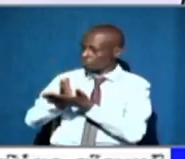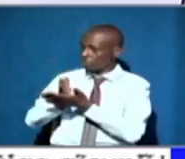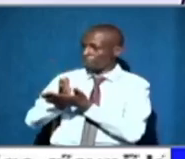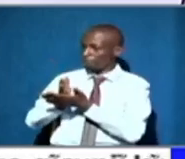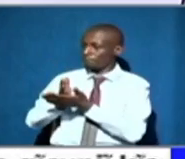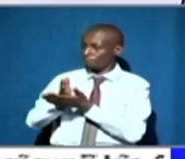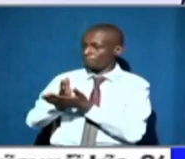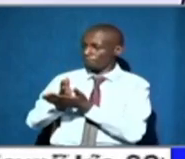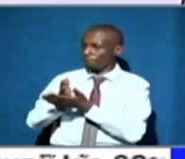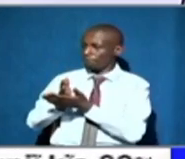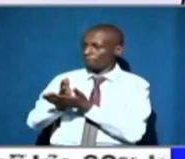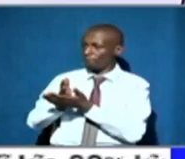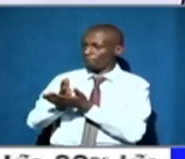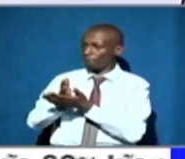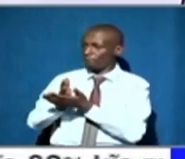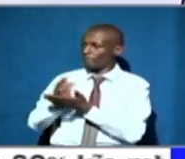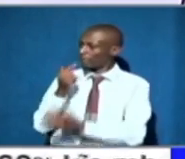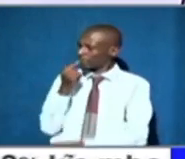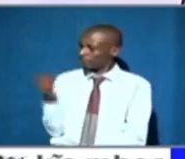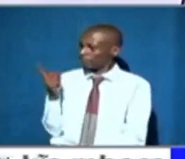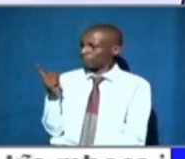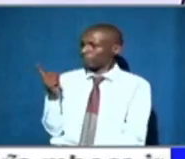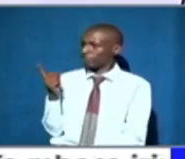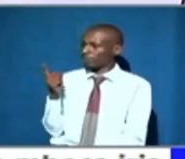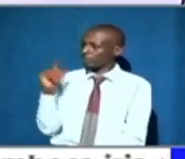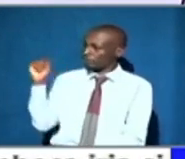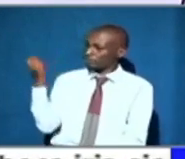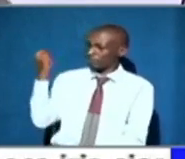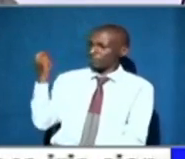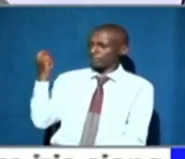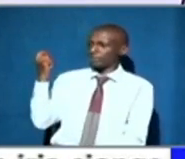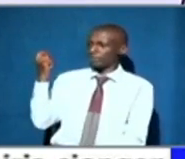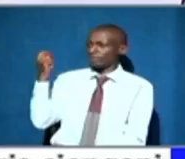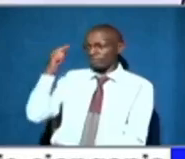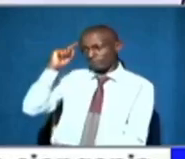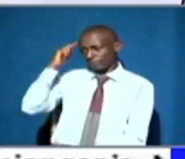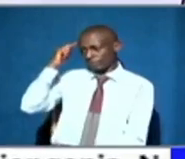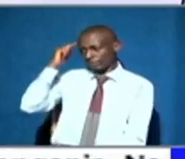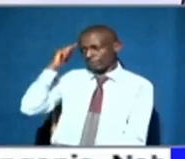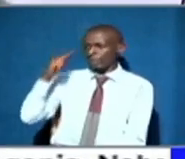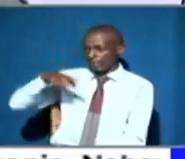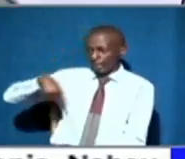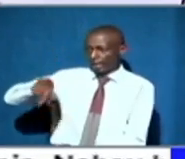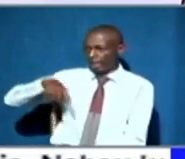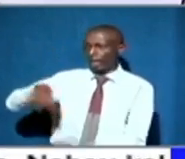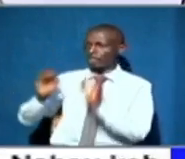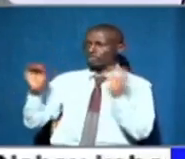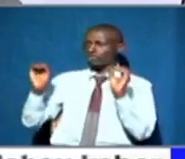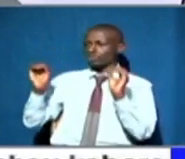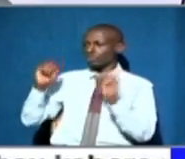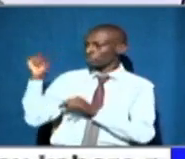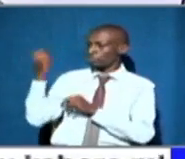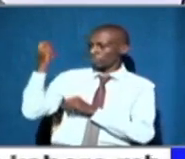magukira makoya kiara makauga mutongoria wa bururi ona daratu isiri ithwe mutongoria wa bururi ona